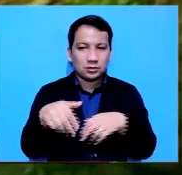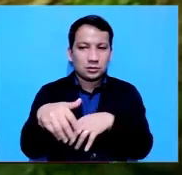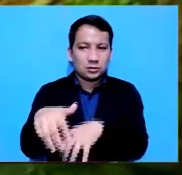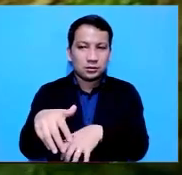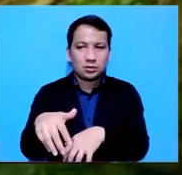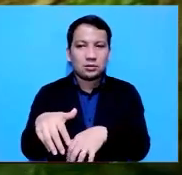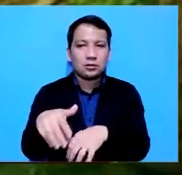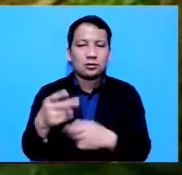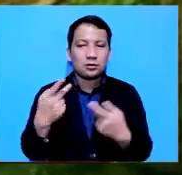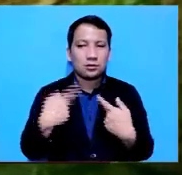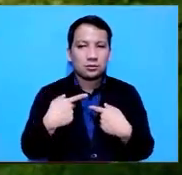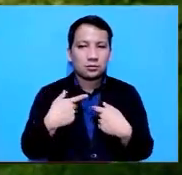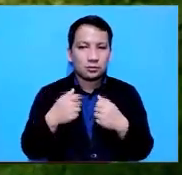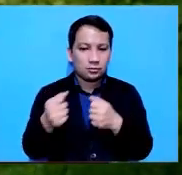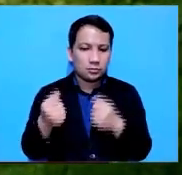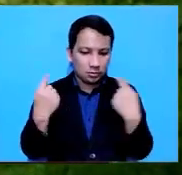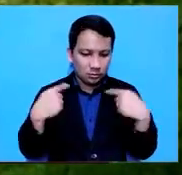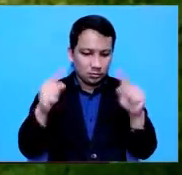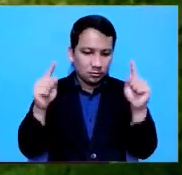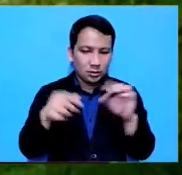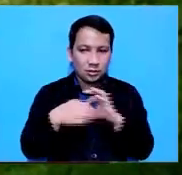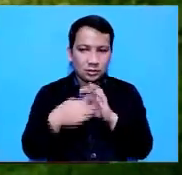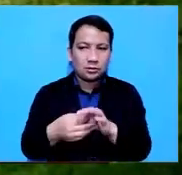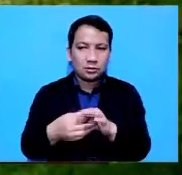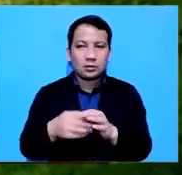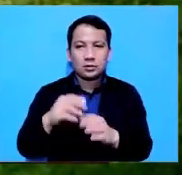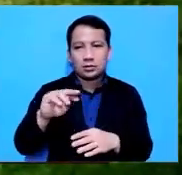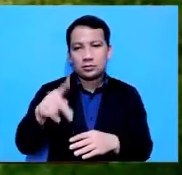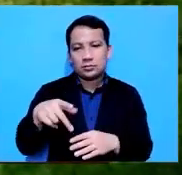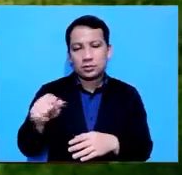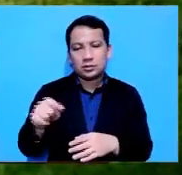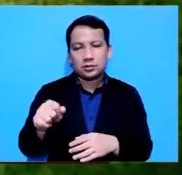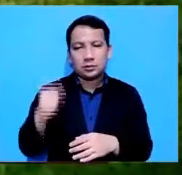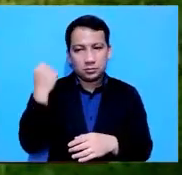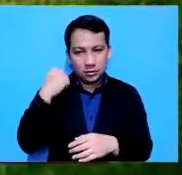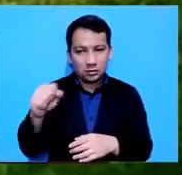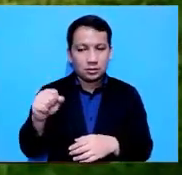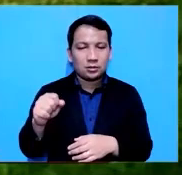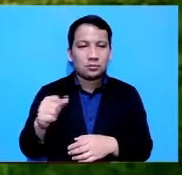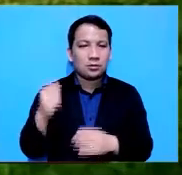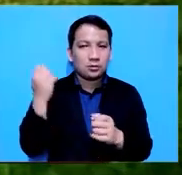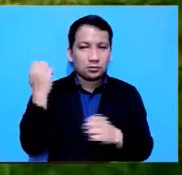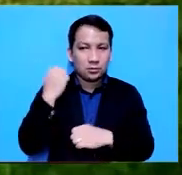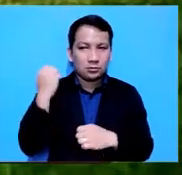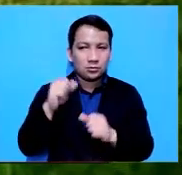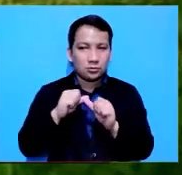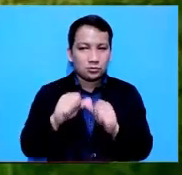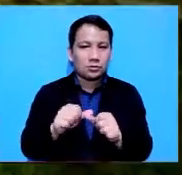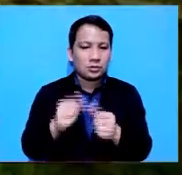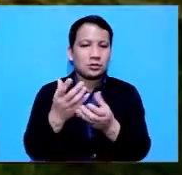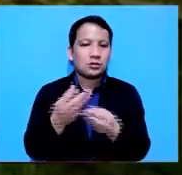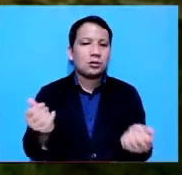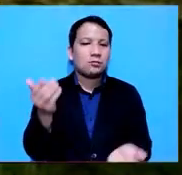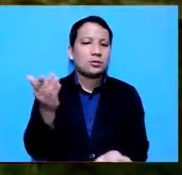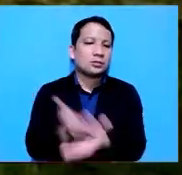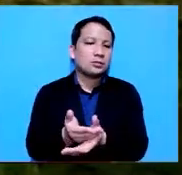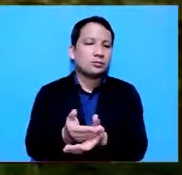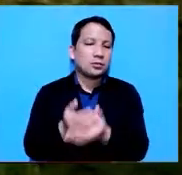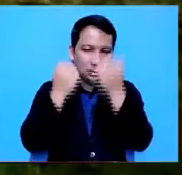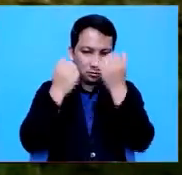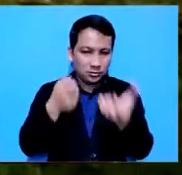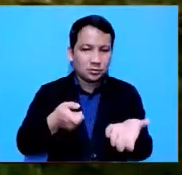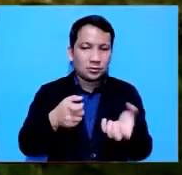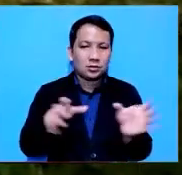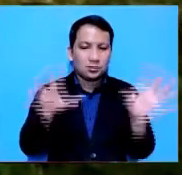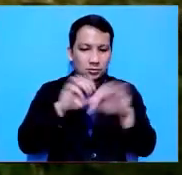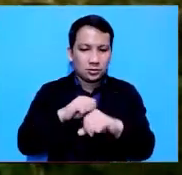ng strategic victory ang gobyerno laban sa rebelyon. Umasa rin daw ang gobyerno na tuloy ng mapuksa ang rebelyon sa bansa bago matapos ang